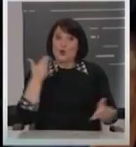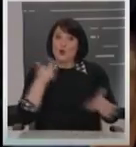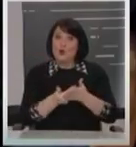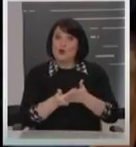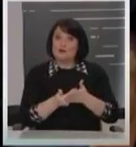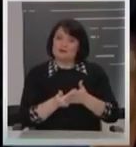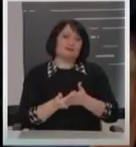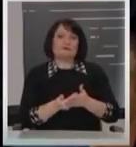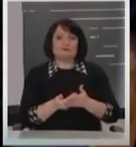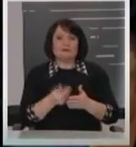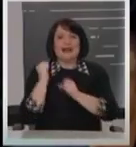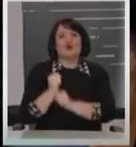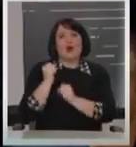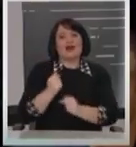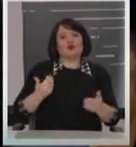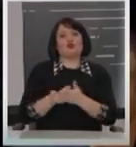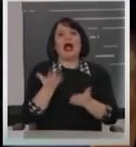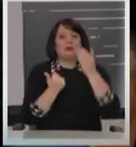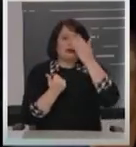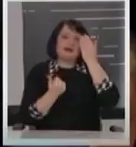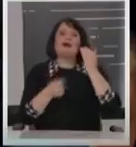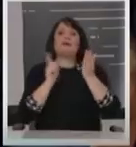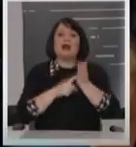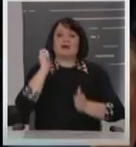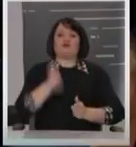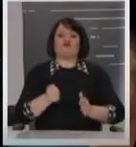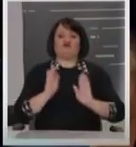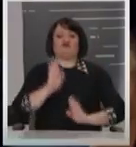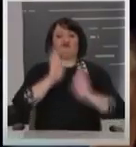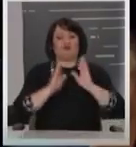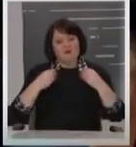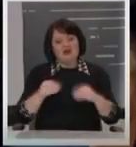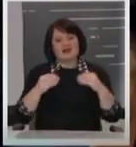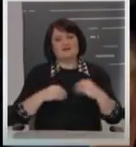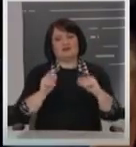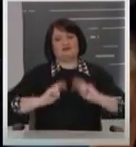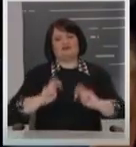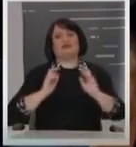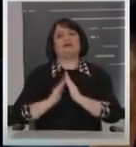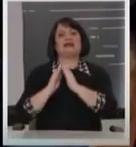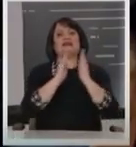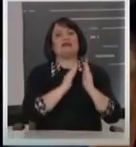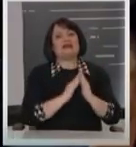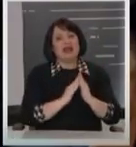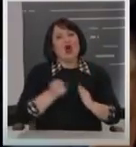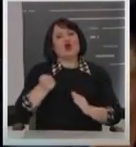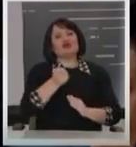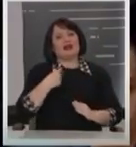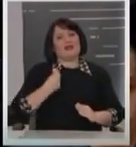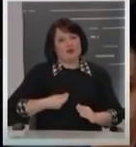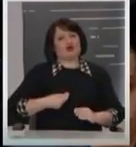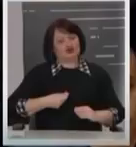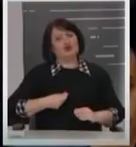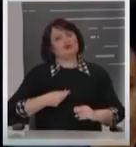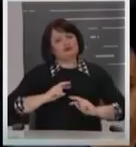ούτε στα τέλη Ιανουαρίου αν οι πληστηριασμοί δεν συνεχιστούν για χρέη προς το δημόσιο εκτός των τραπεζών. Μάλιστα